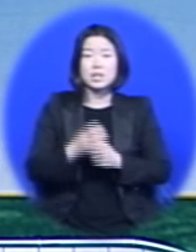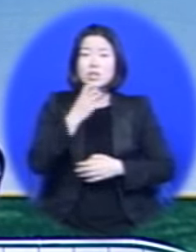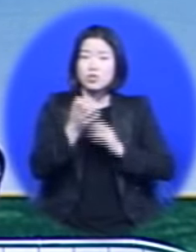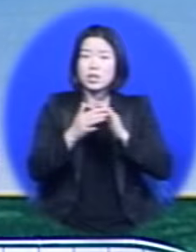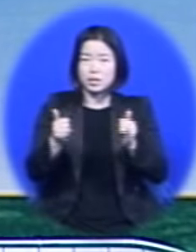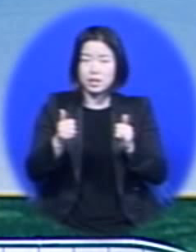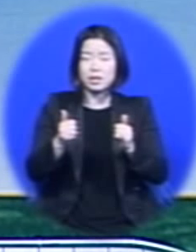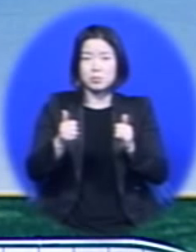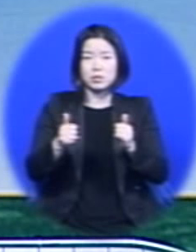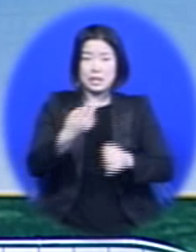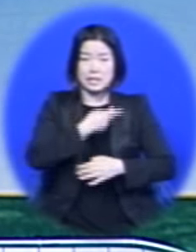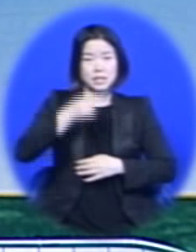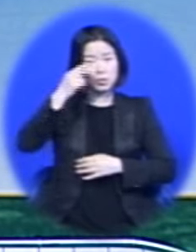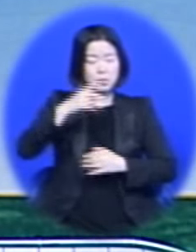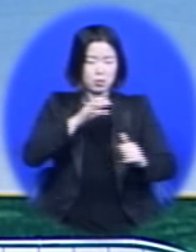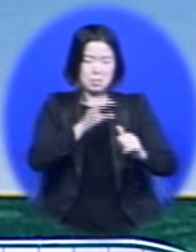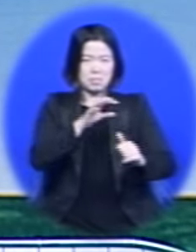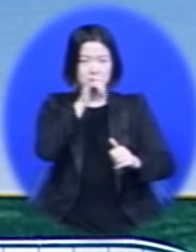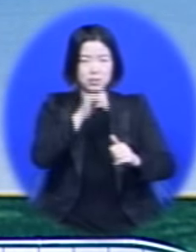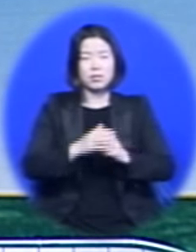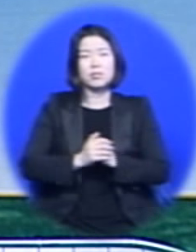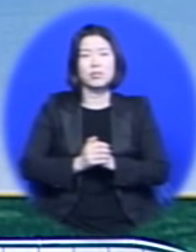유대인들은 사도 바울을 핍박했습니다.